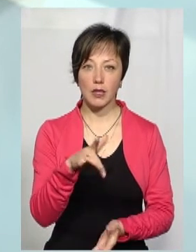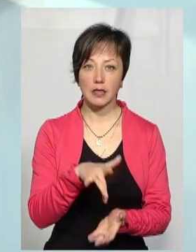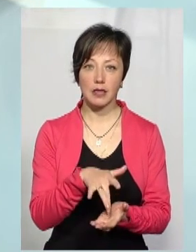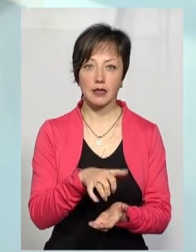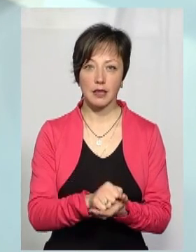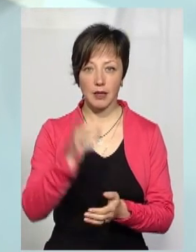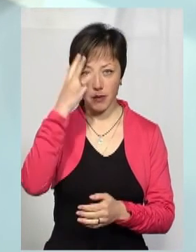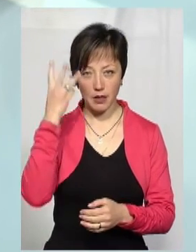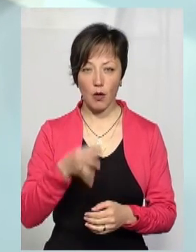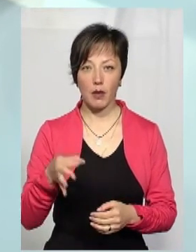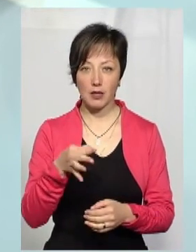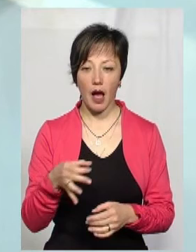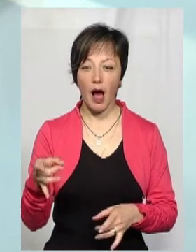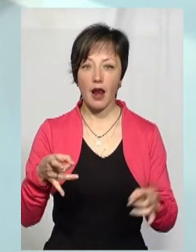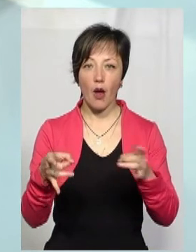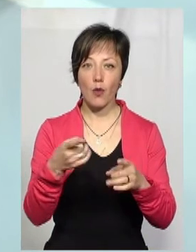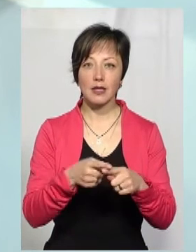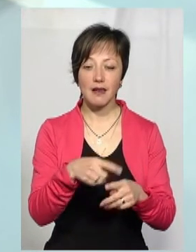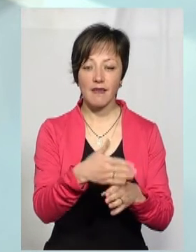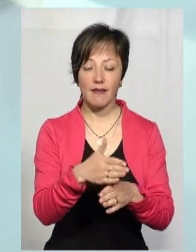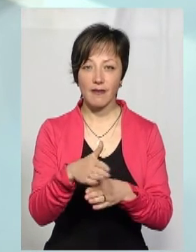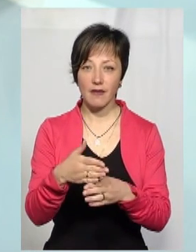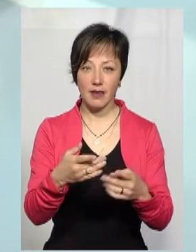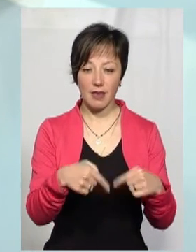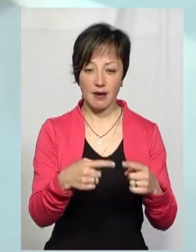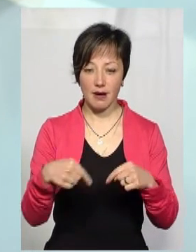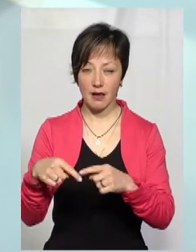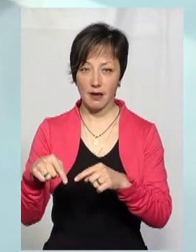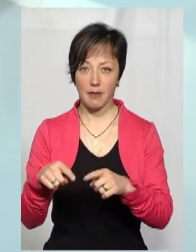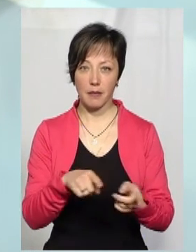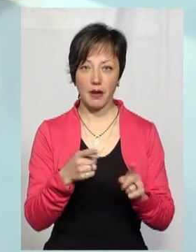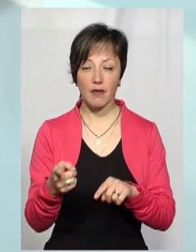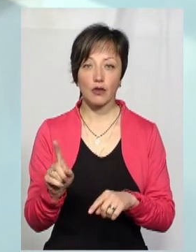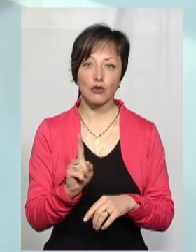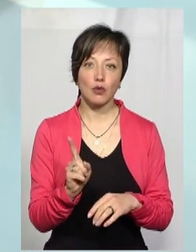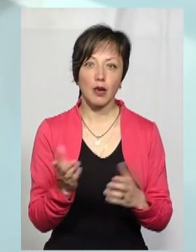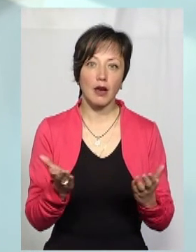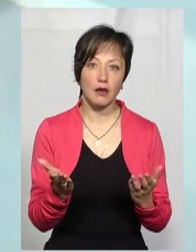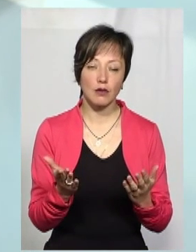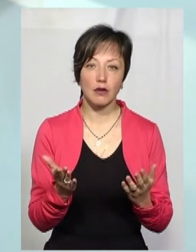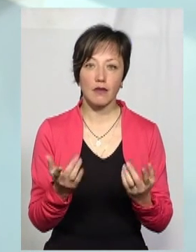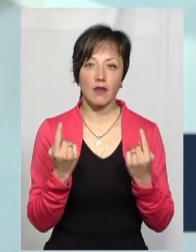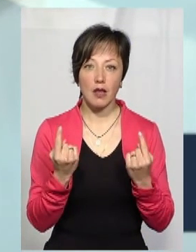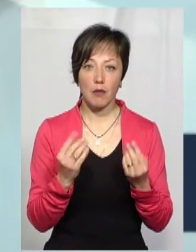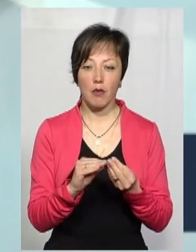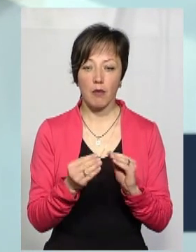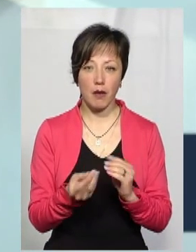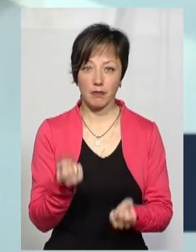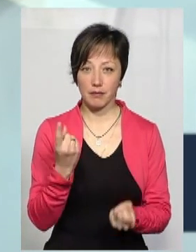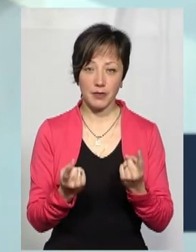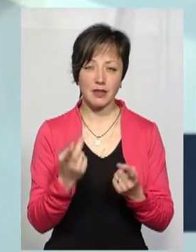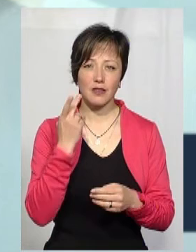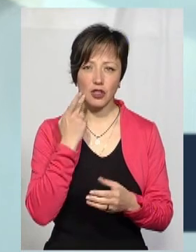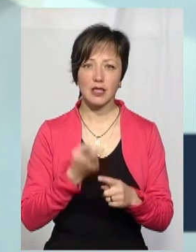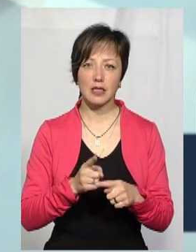зайнятості – це Хмельницький обласний, районний – це всі філії переведені. Щоб якихось таких великих питань виникало,